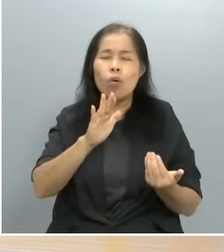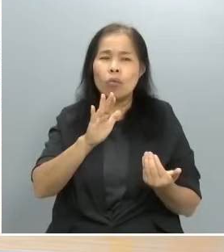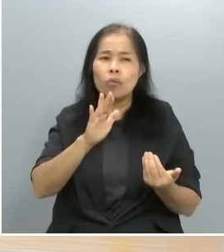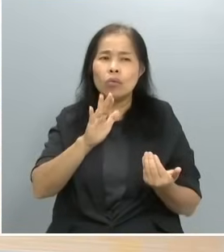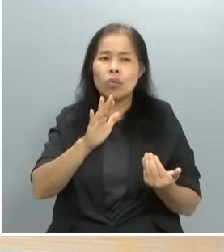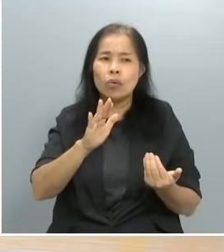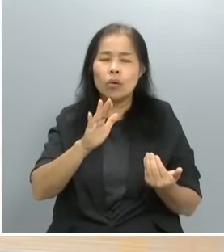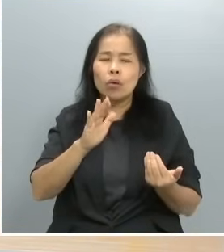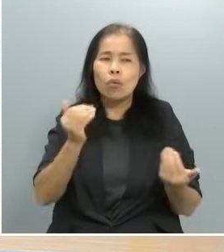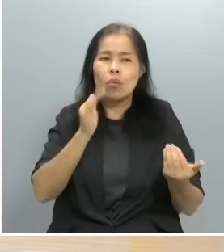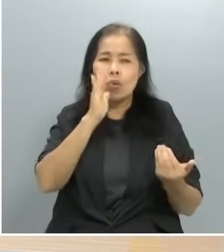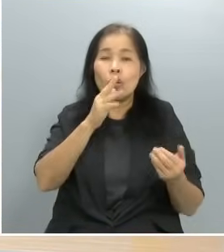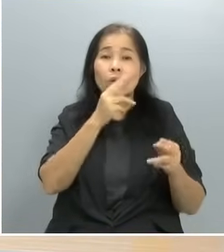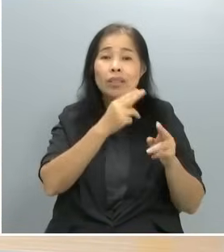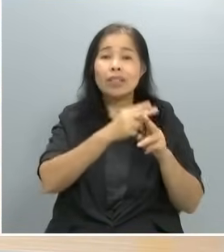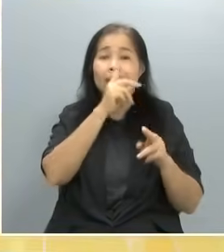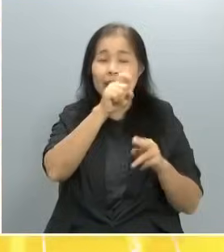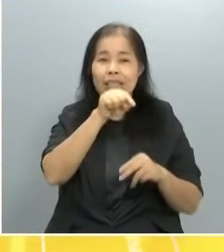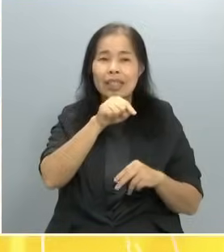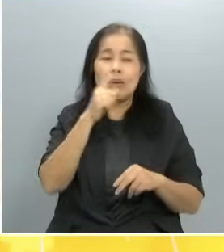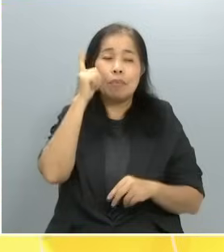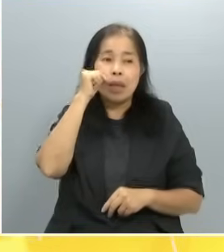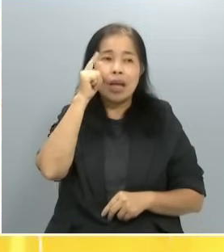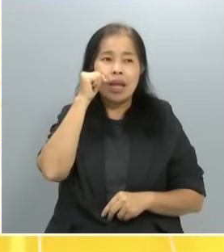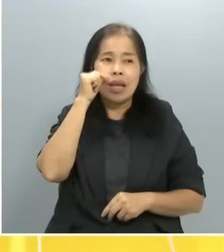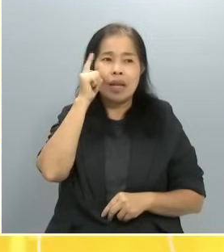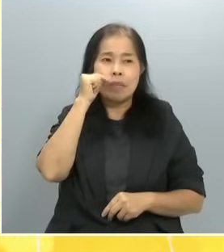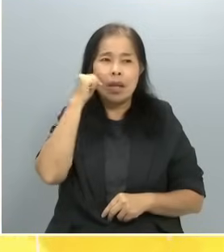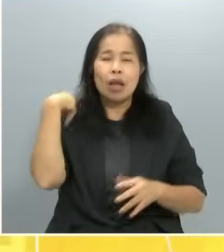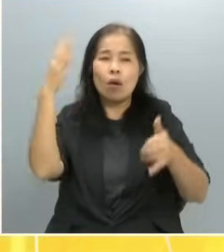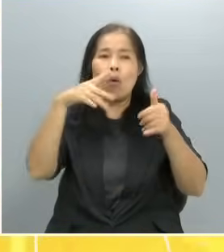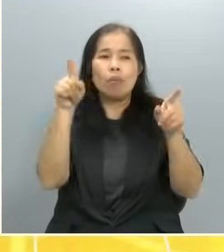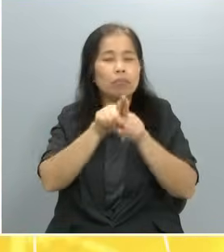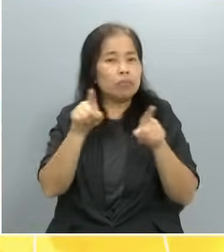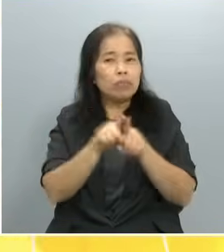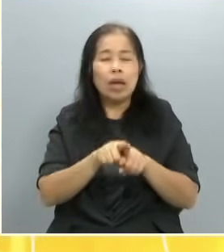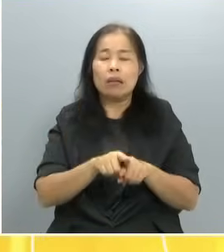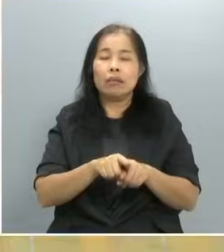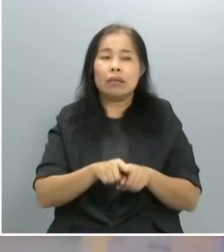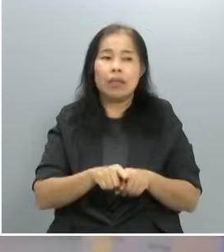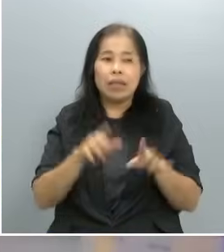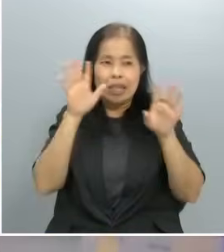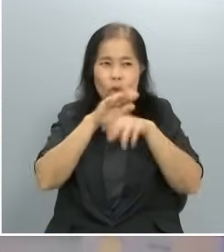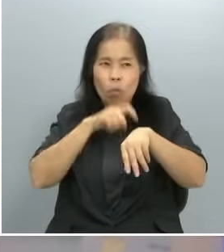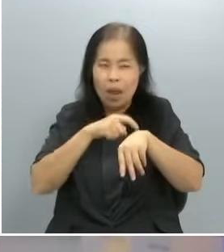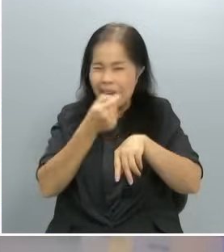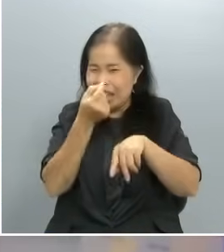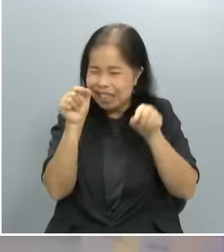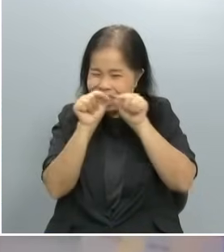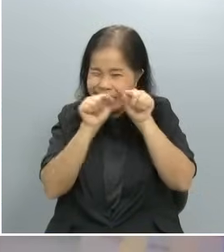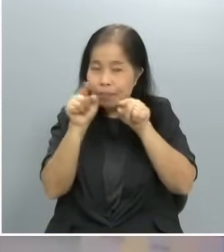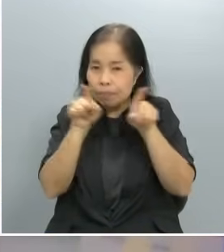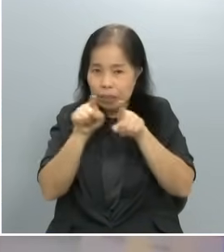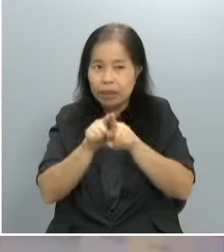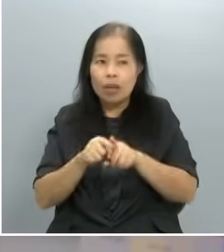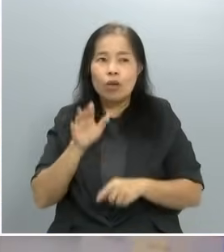51ปีคือคุณแม่คุณแม่โดนมิจฉาชีพแบบเดียวกับคุณตาลปวีณ์นามัยในเวลาใกล้เคียงกันคือโทรมา